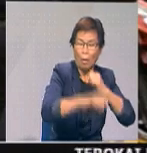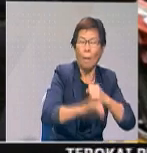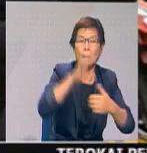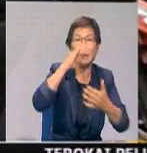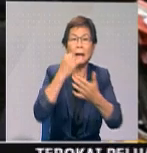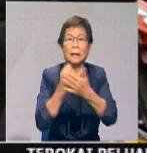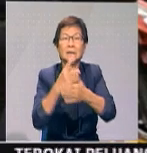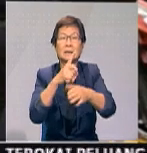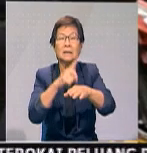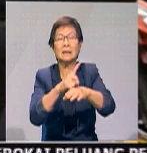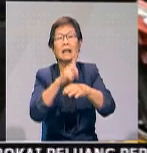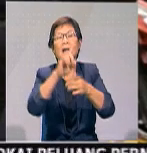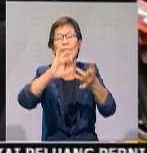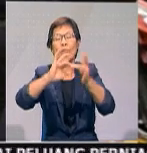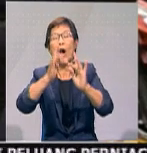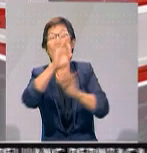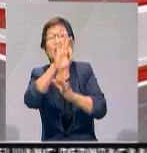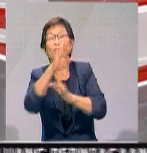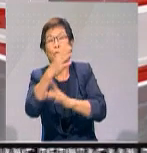media sosial.